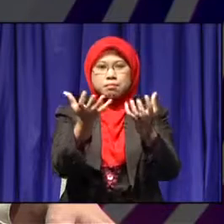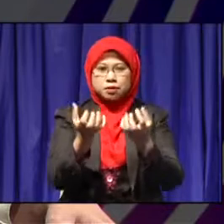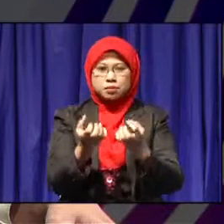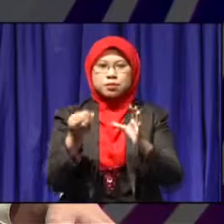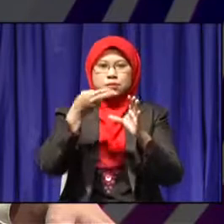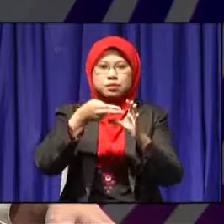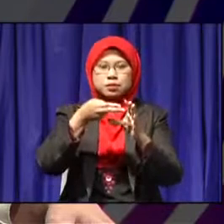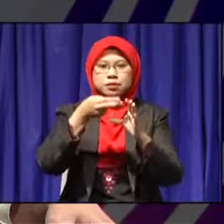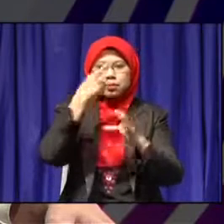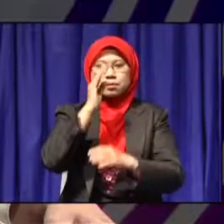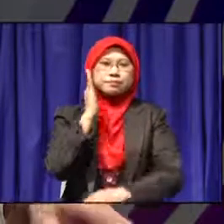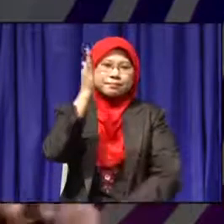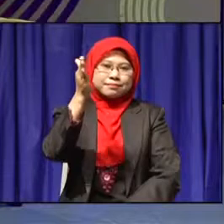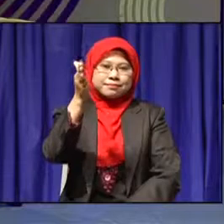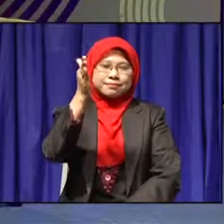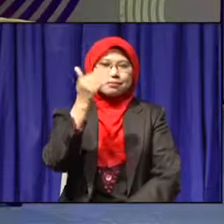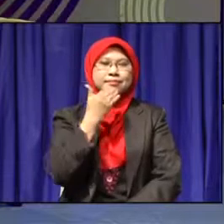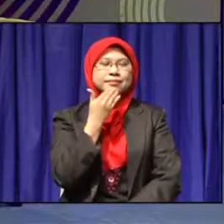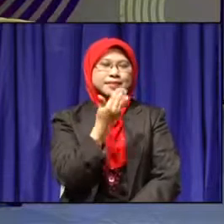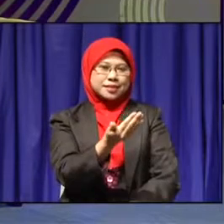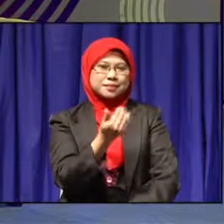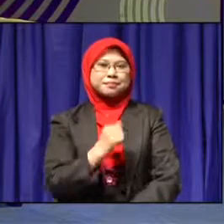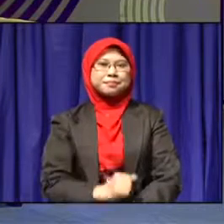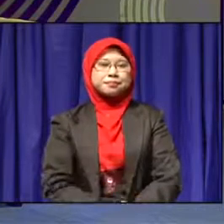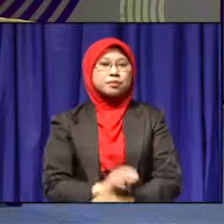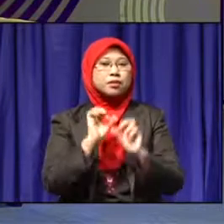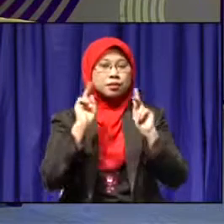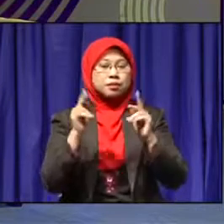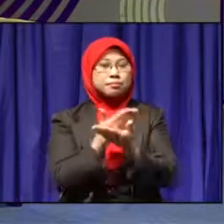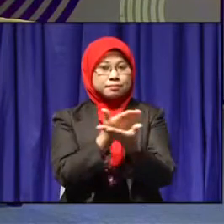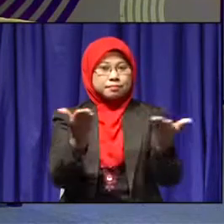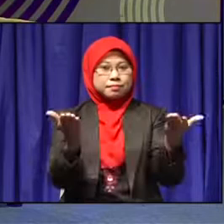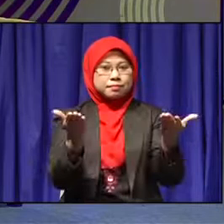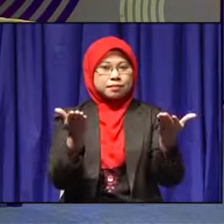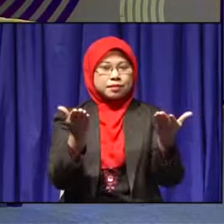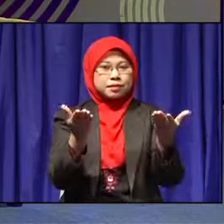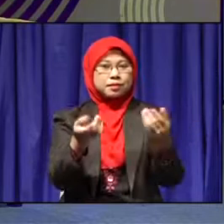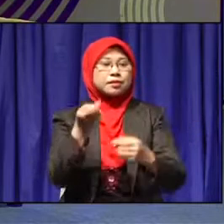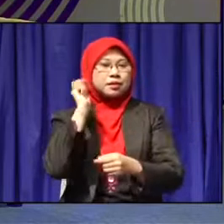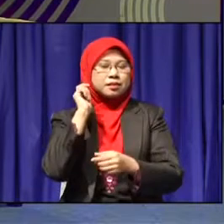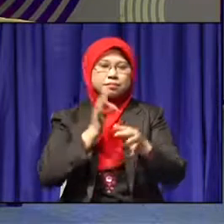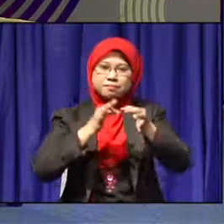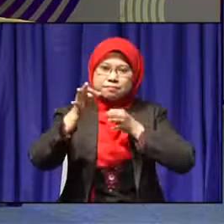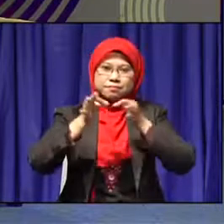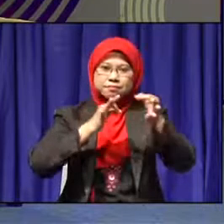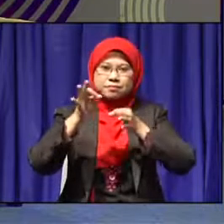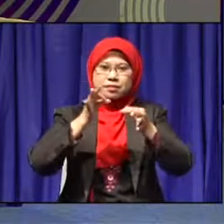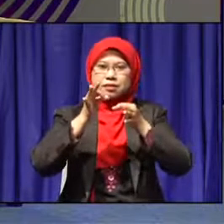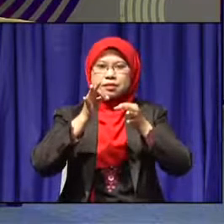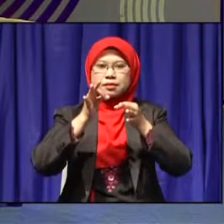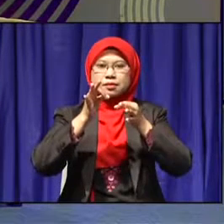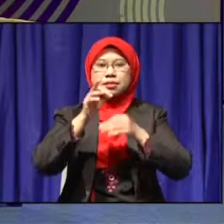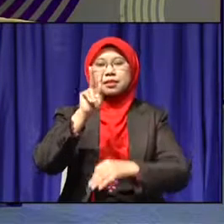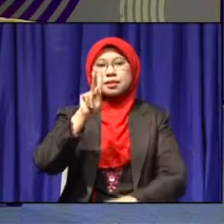masa akan datang sekian warna sini oke baiklah para betul sekiranya begitulah tadinya penerangan tentang kurikulum standard sekolah